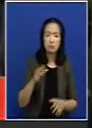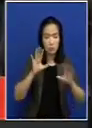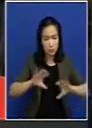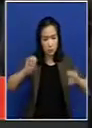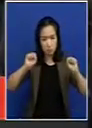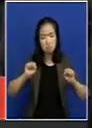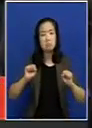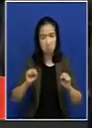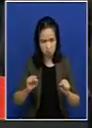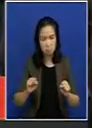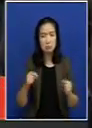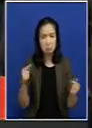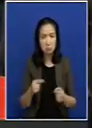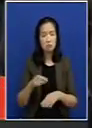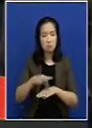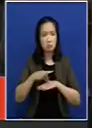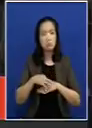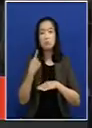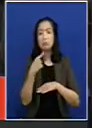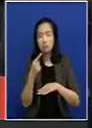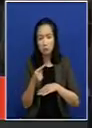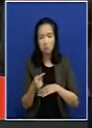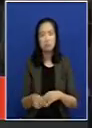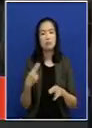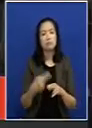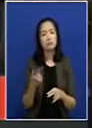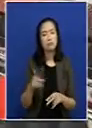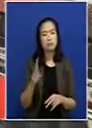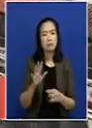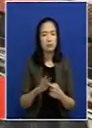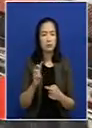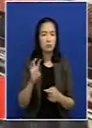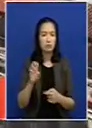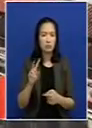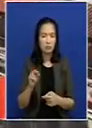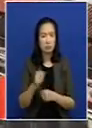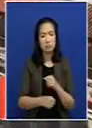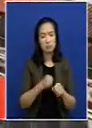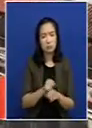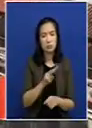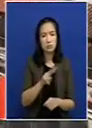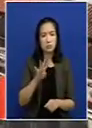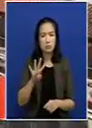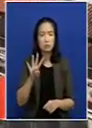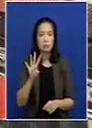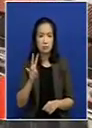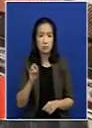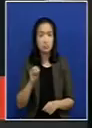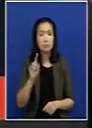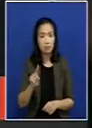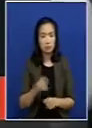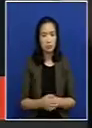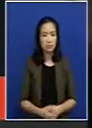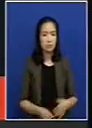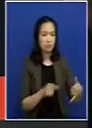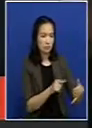คนเดียวที่เยือนคิวบาในระหว่างดำรงตำแหน่งก็คือนายแคลวินคูลิชเมื่อปี2471ค่ะทางด้านคุณมา